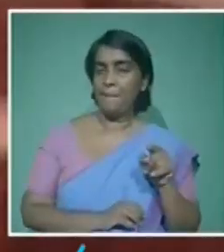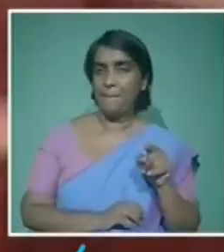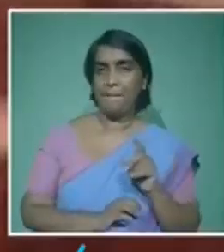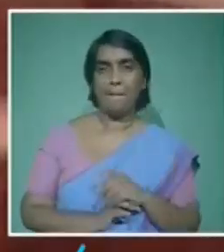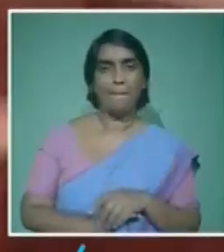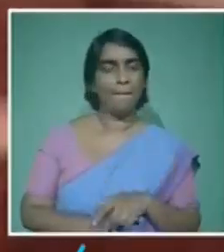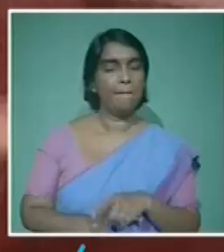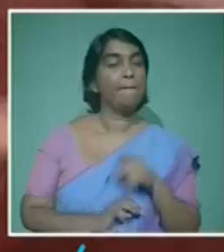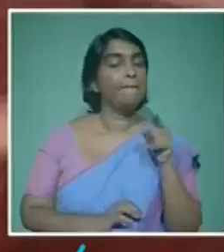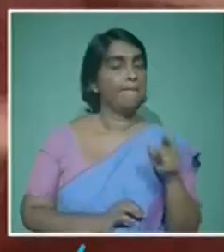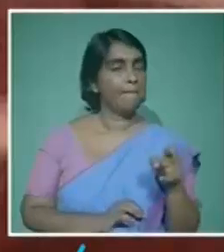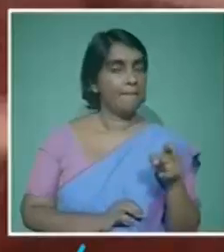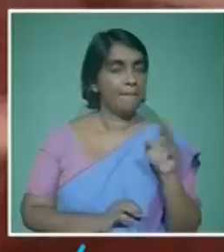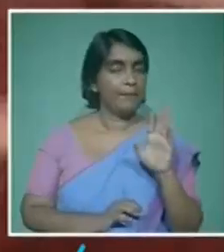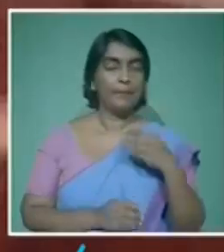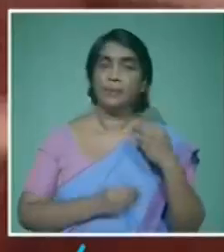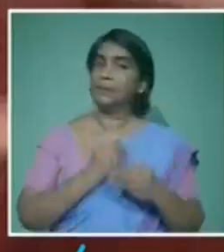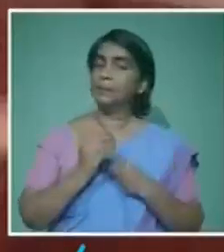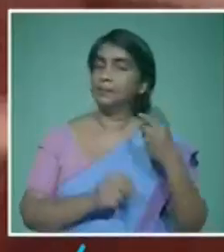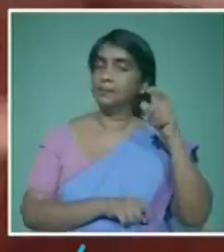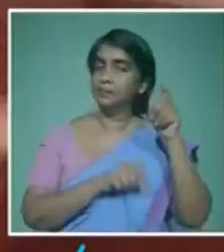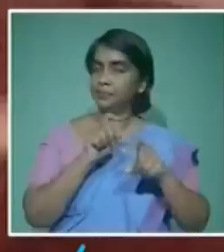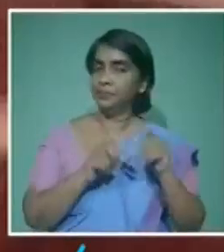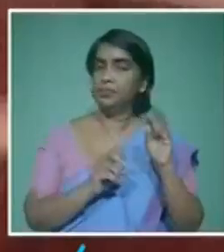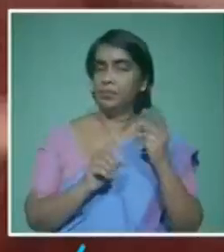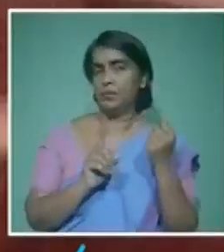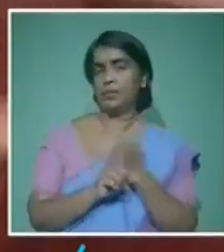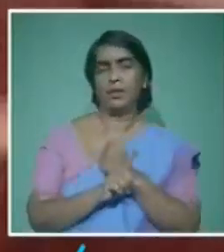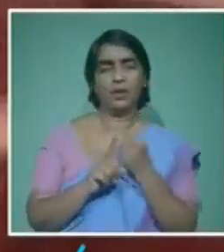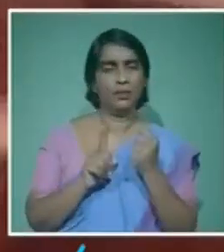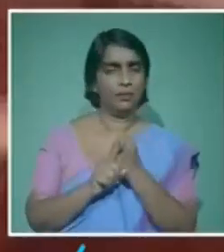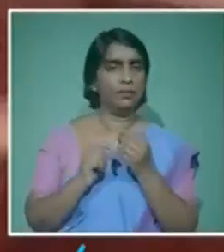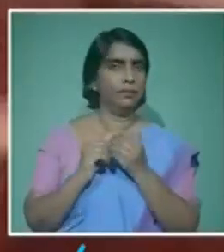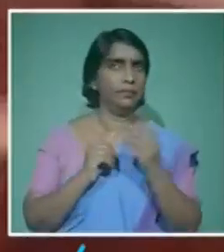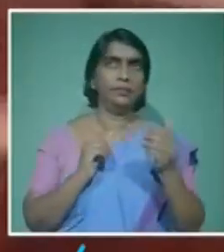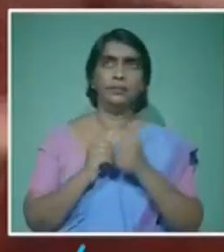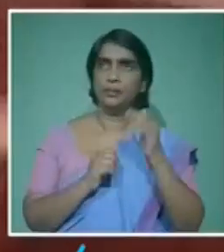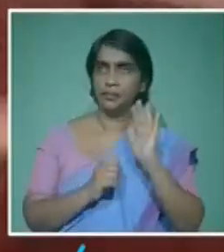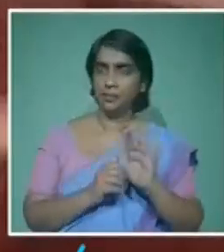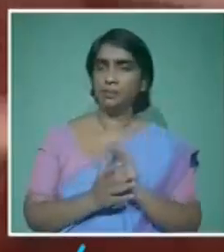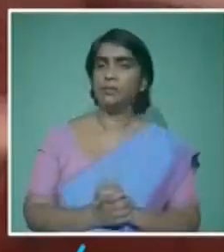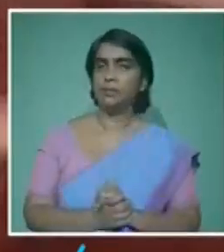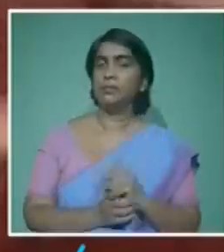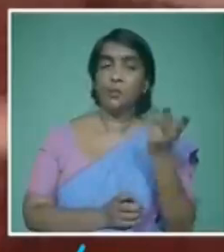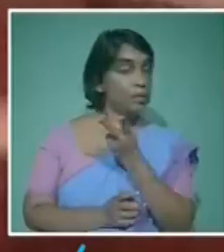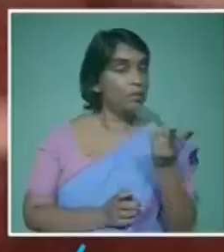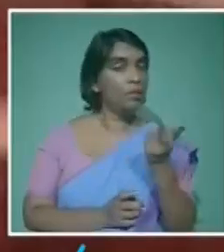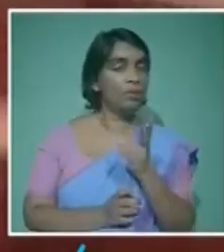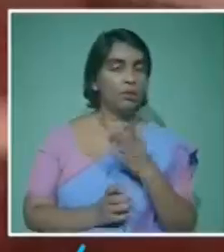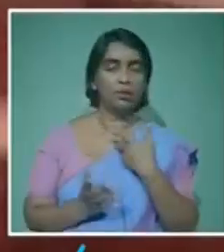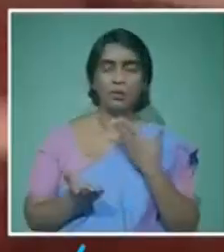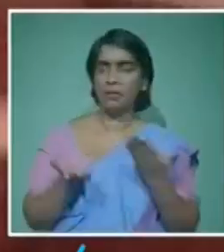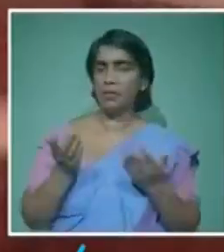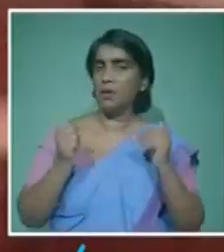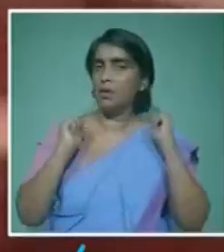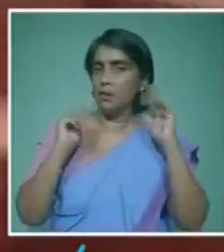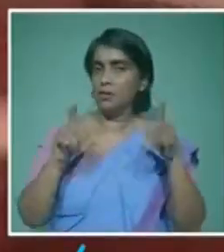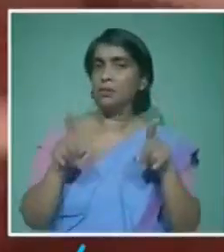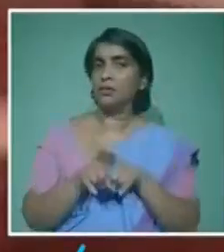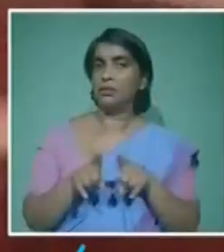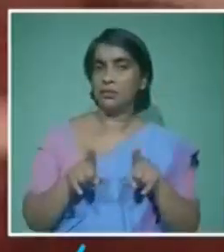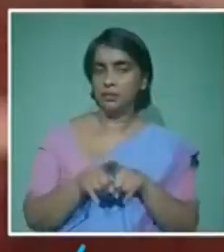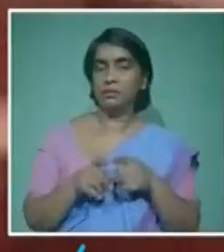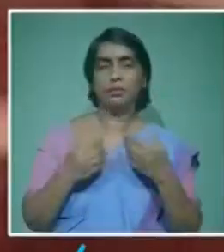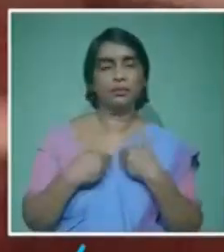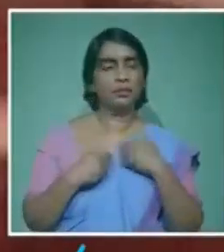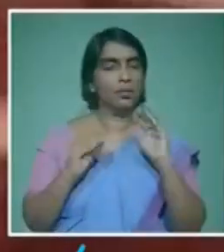பாதிக்கப்படும் நிலையினையும் உருவாக்கியிருக்கின்றது. எனவே இரு தரப்பினருக்கும் நியாயம் கிட்டும் வகையில் நாம் சில முயற்சிகளை மேற்கொண்டு வருகின்றோம்